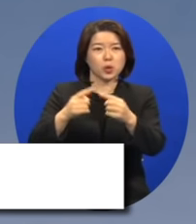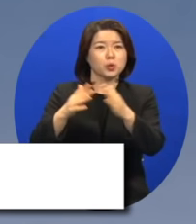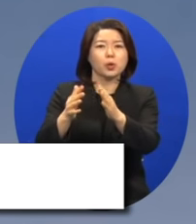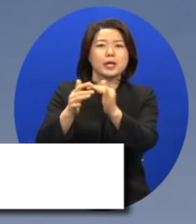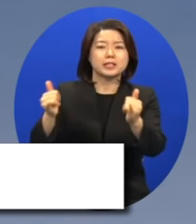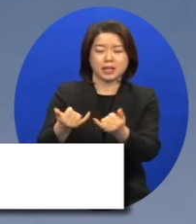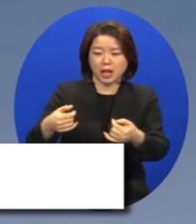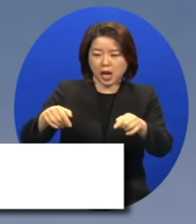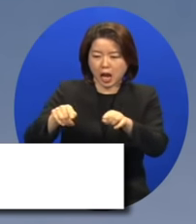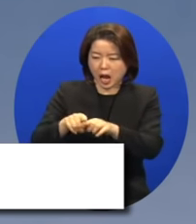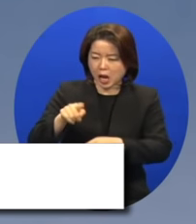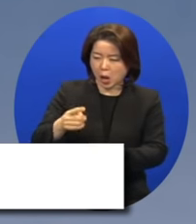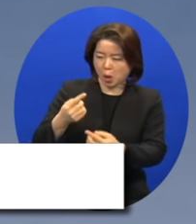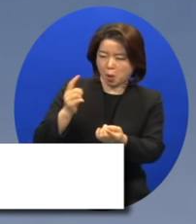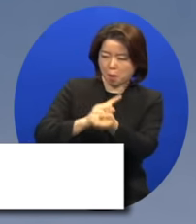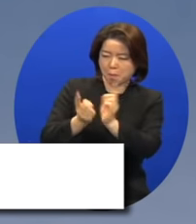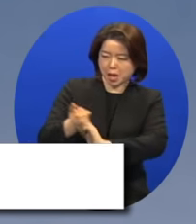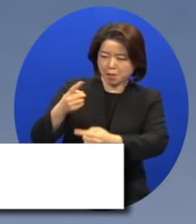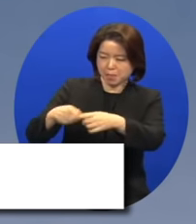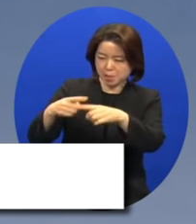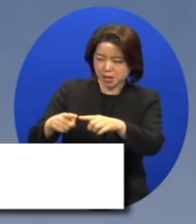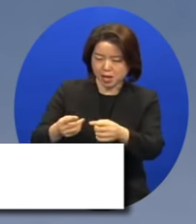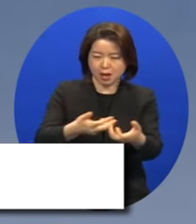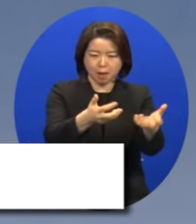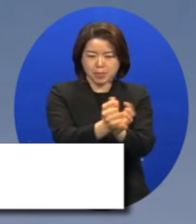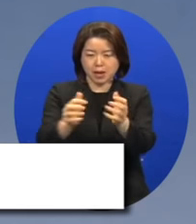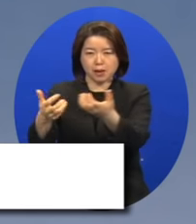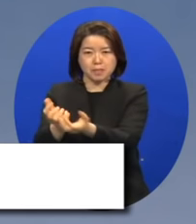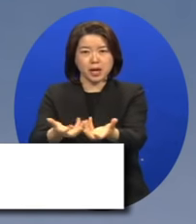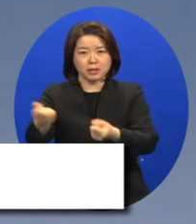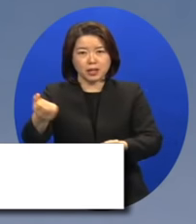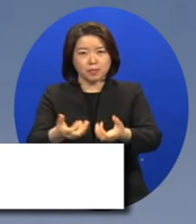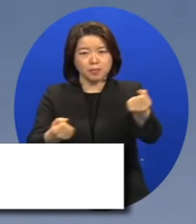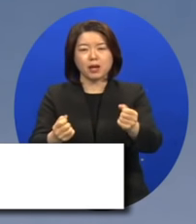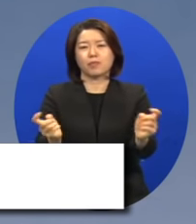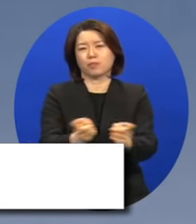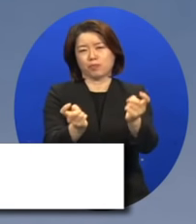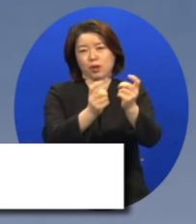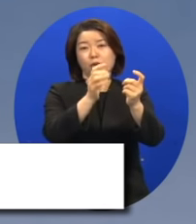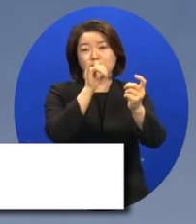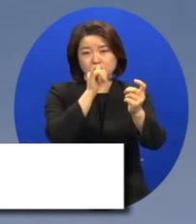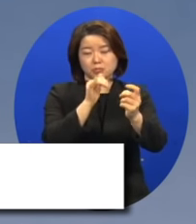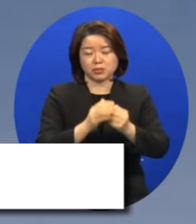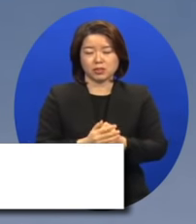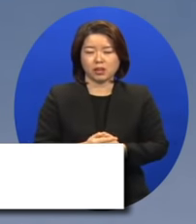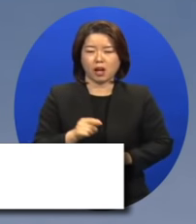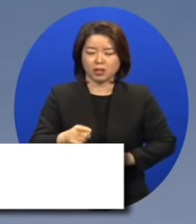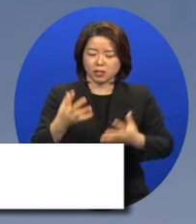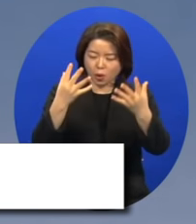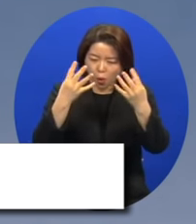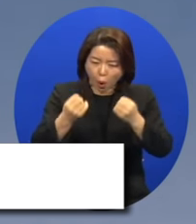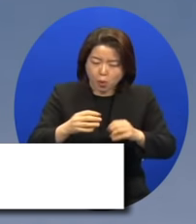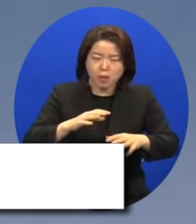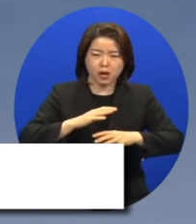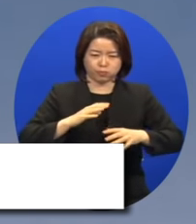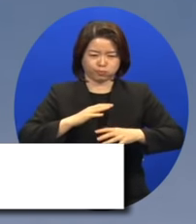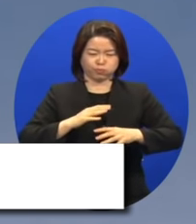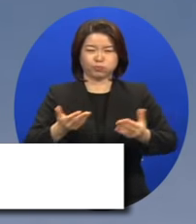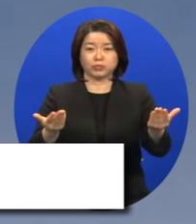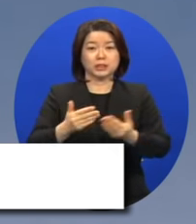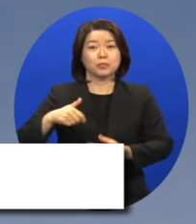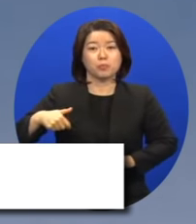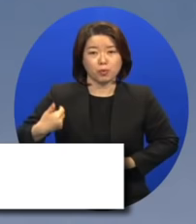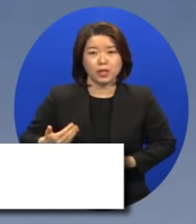교회안에서서로를판단하고,파벌로나뉘어 싸웠기때문입니다.그들이그것이 얼마나끔찍한